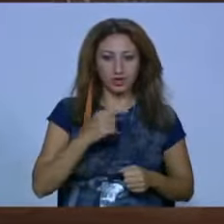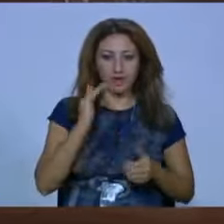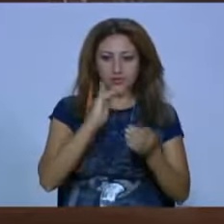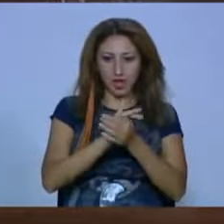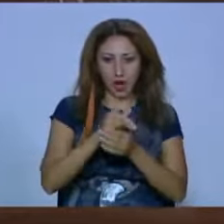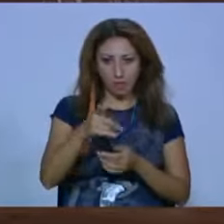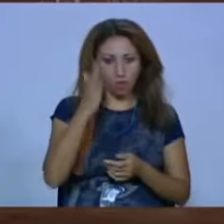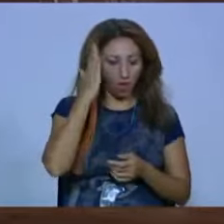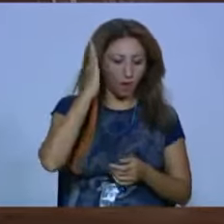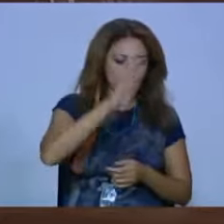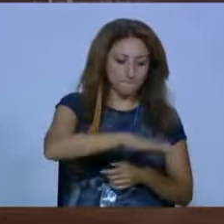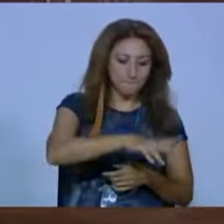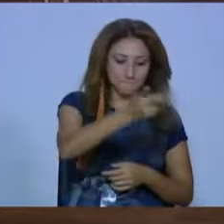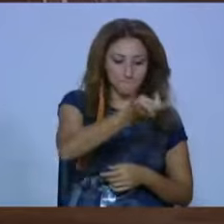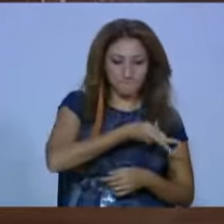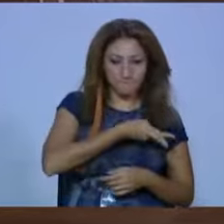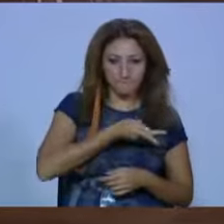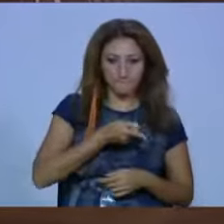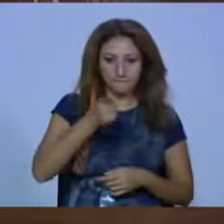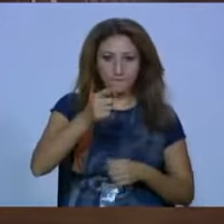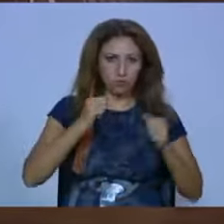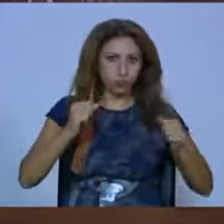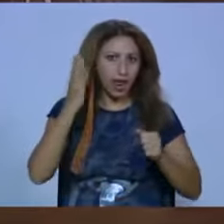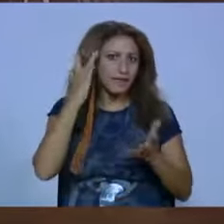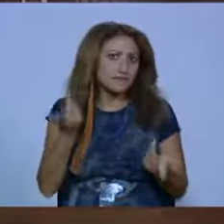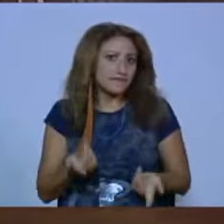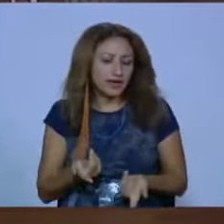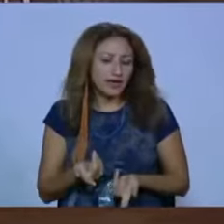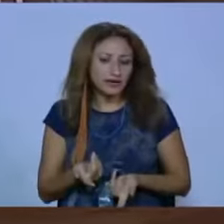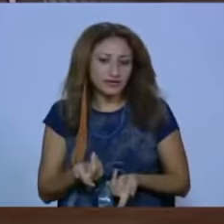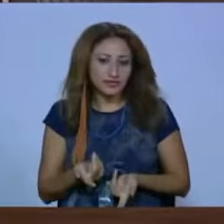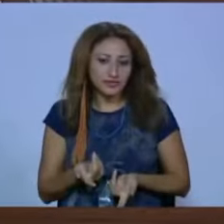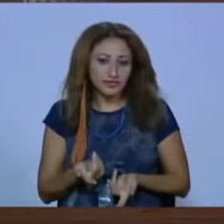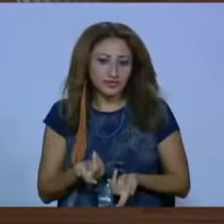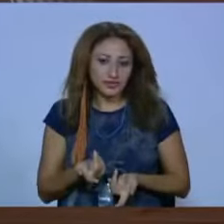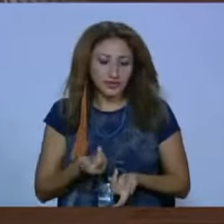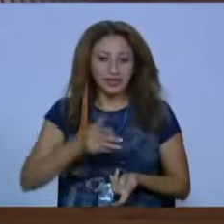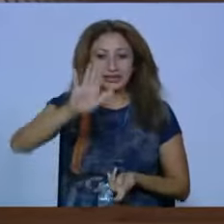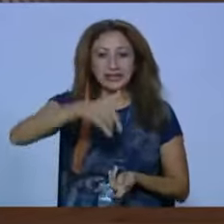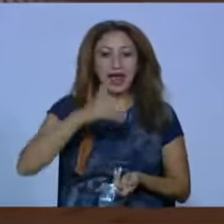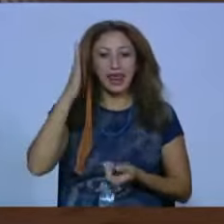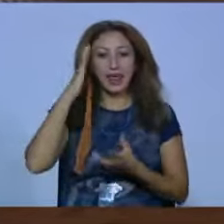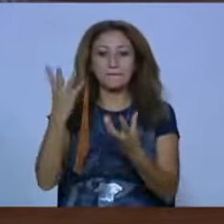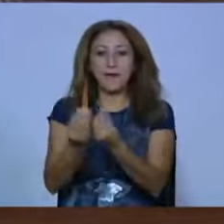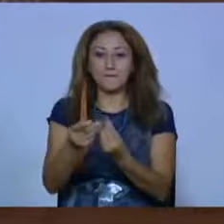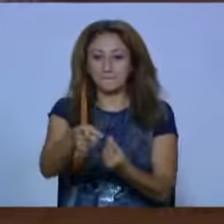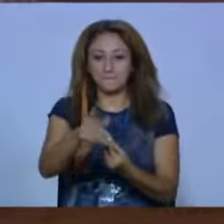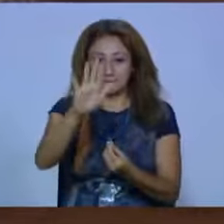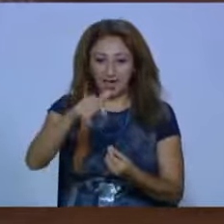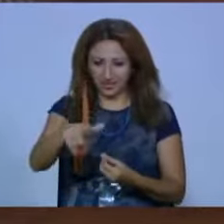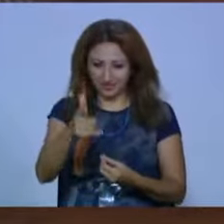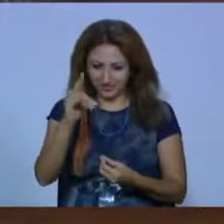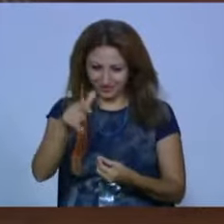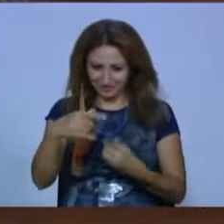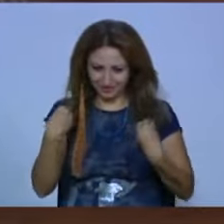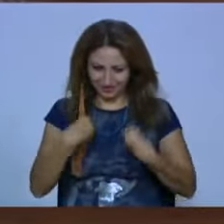على الكنبه وعلاء طب انا نام فين بقى؟ فعلاء قال لي نام جنبي. انا كنت احب اقعد العب فيه كده